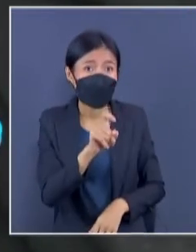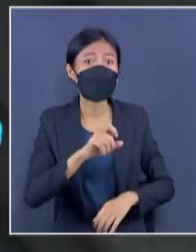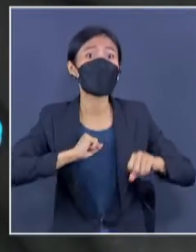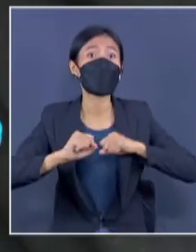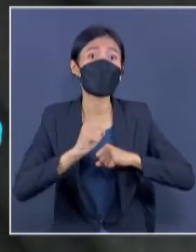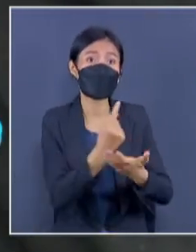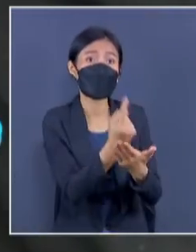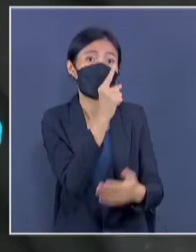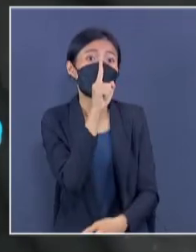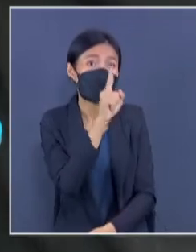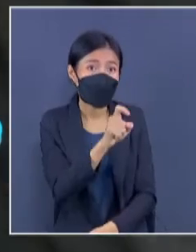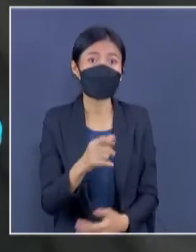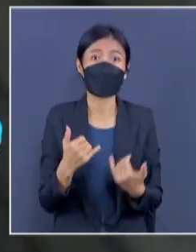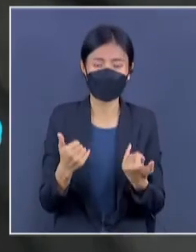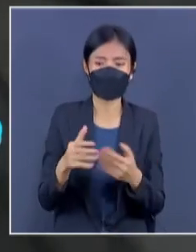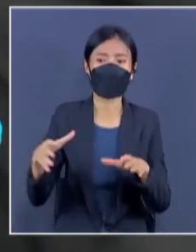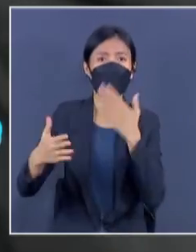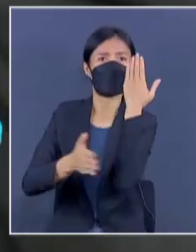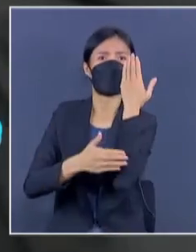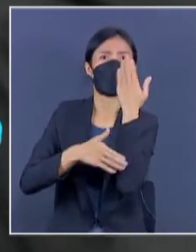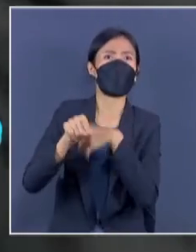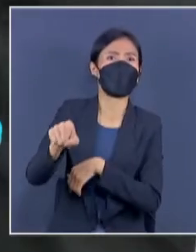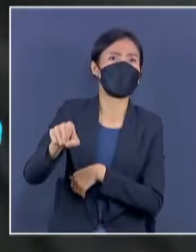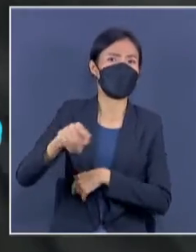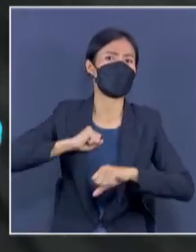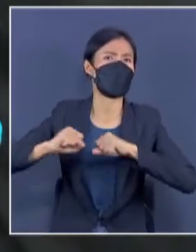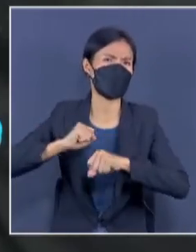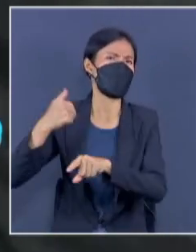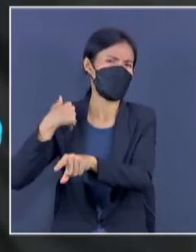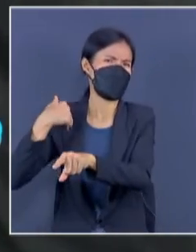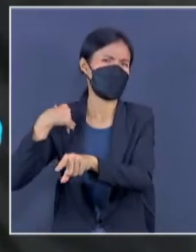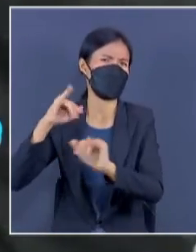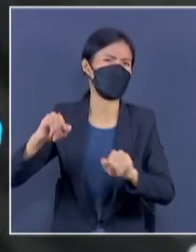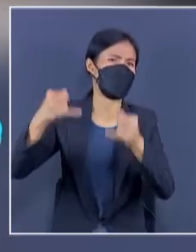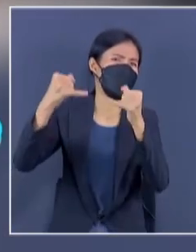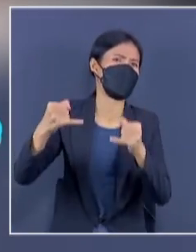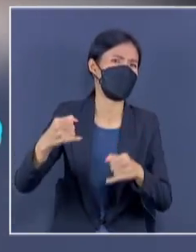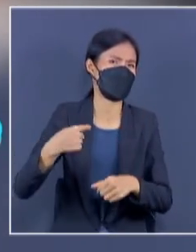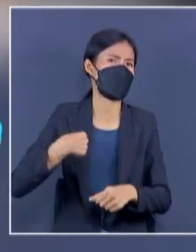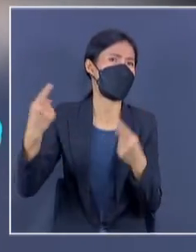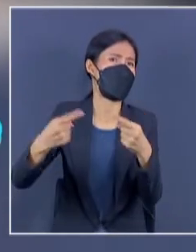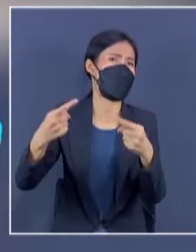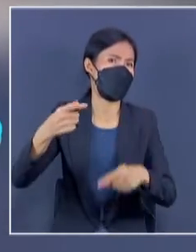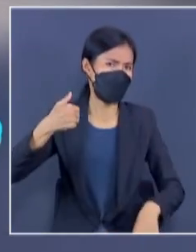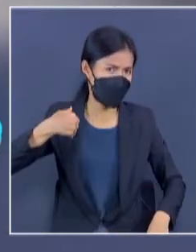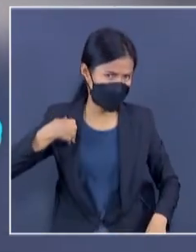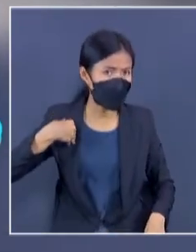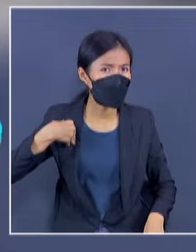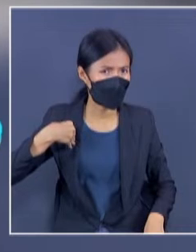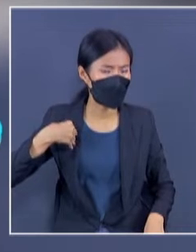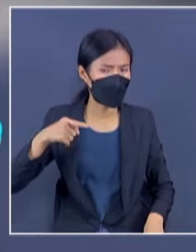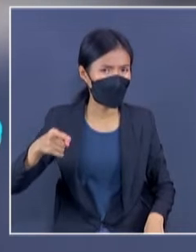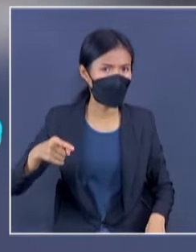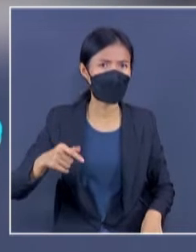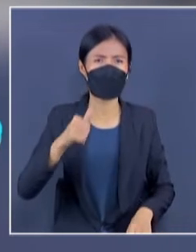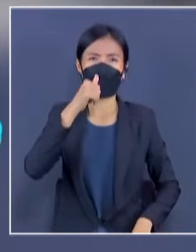ลุ่มเยาวชนเนี่ยที่อยู่ในซอยนั้นเนี่ยเป็นคู่อริกันครับแล้วก็มีเรื่องท้าทายกันซึ่งไม่ใช่ท้า